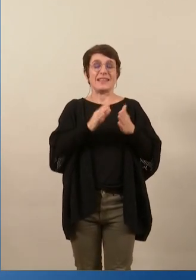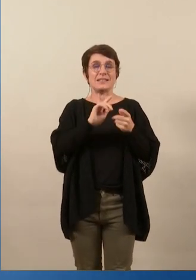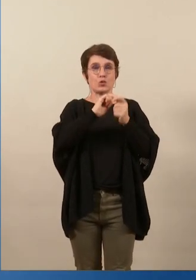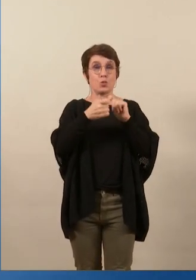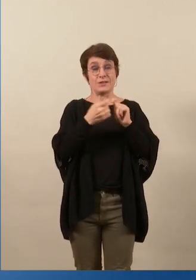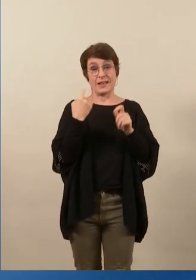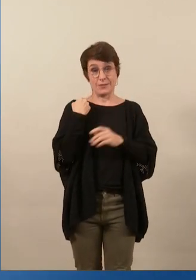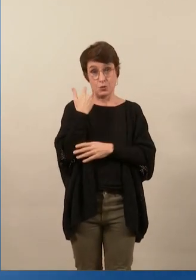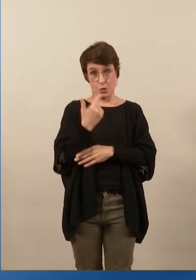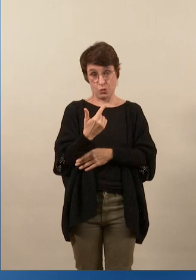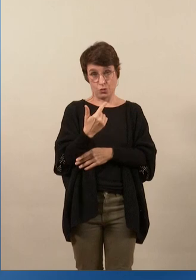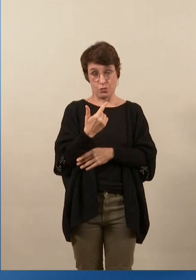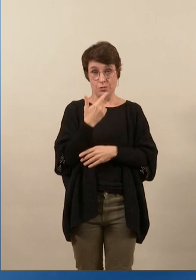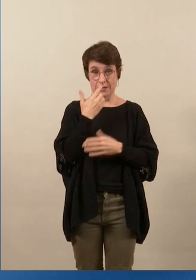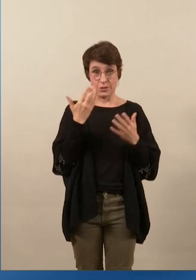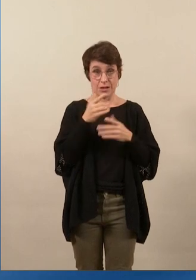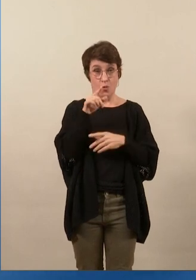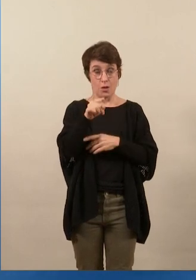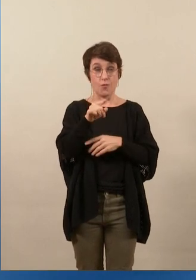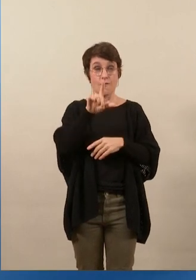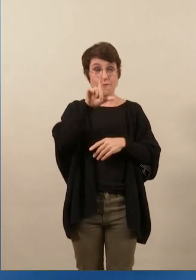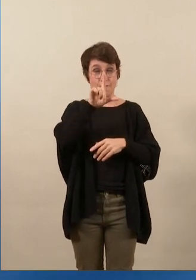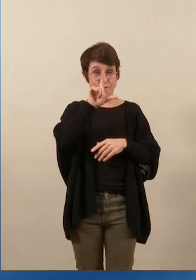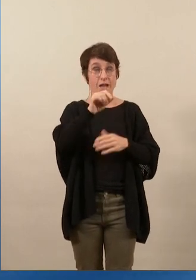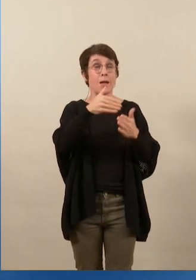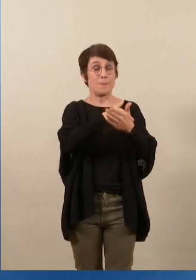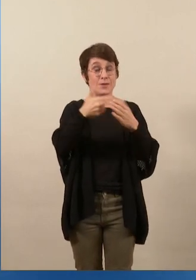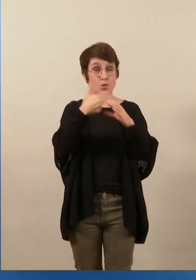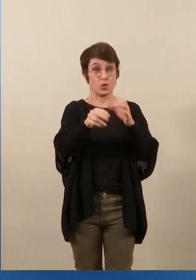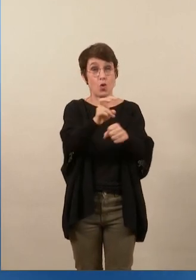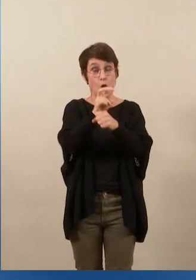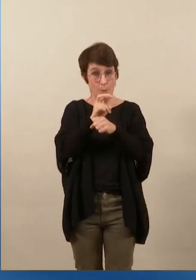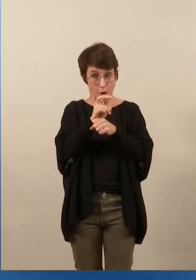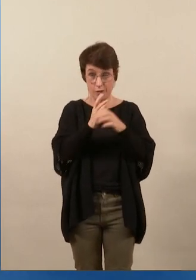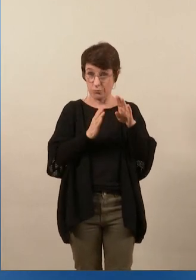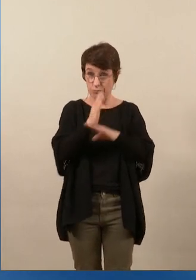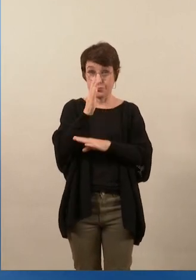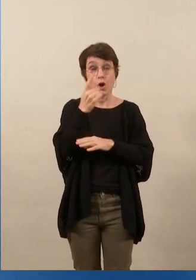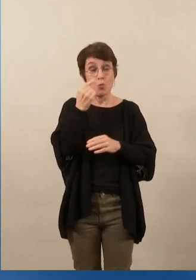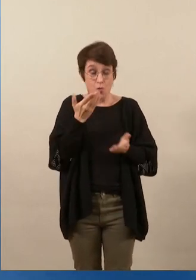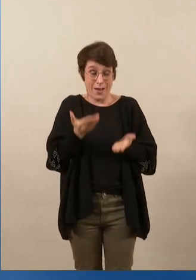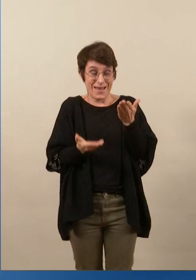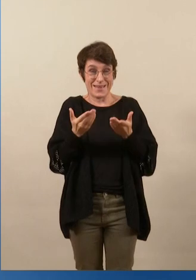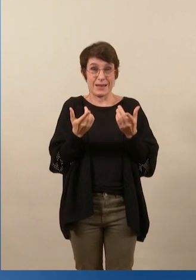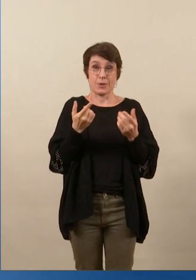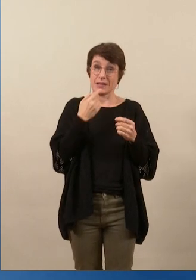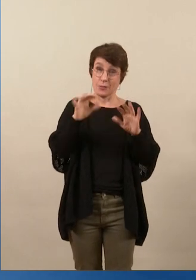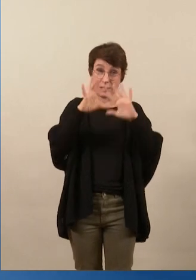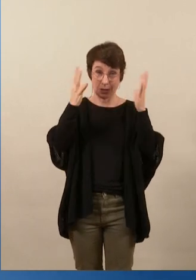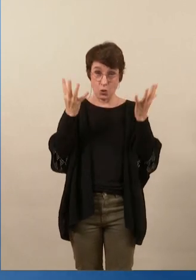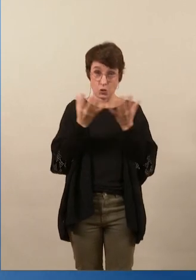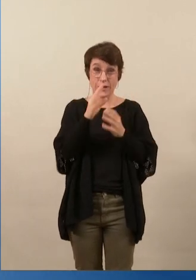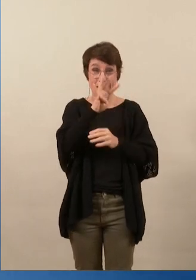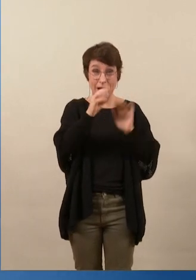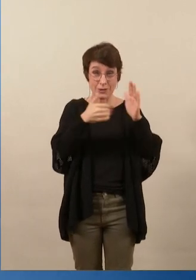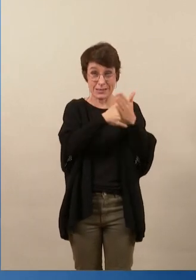permettre d'avoir recours à plus de 20 million d'euros d'emprunt supplémentaire pour équilibrer le budget portant le total à 46 millions d'euros sur